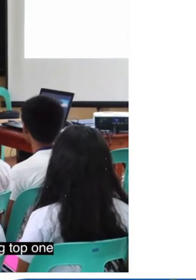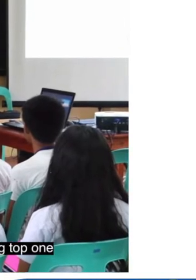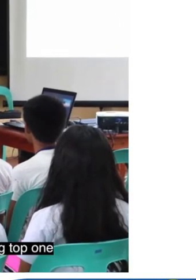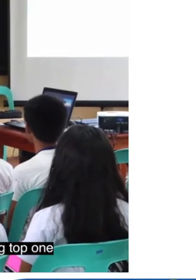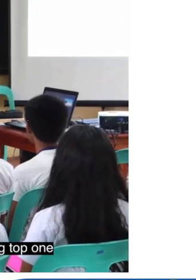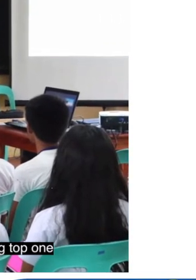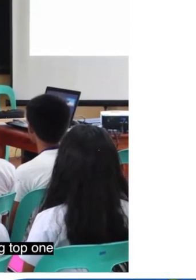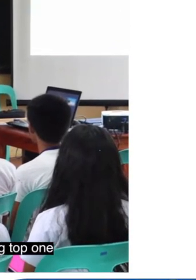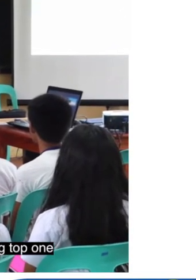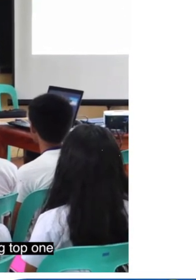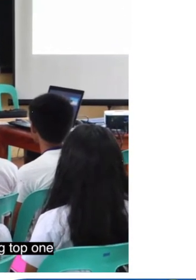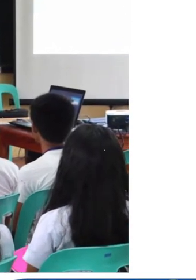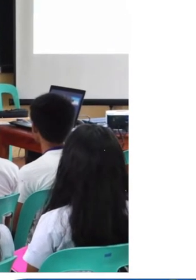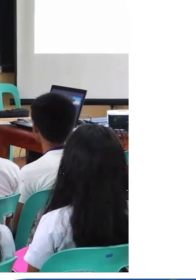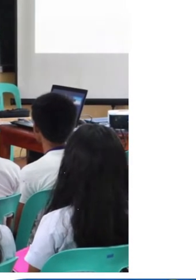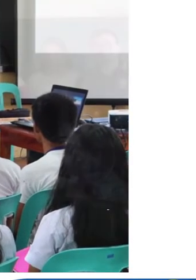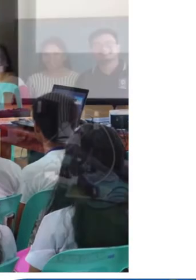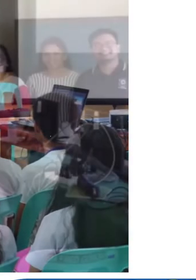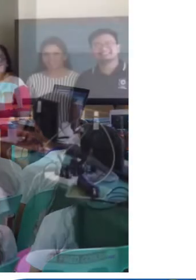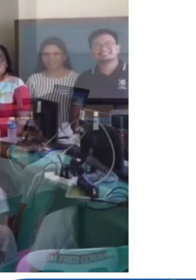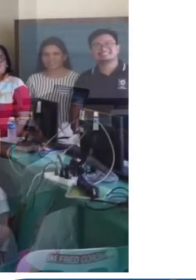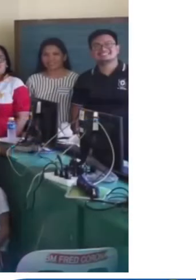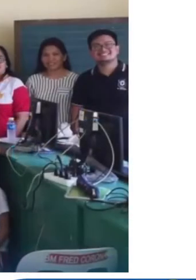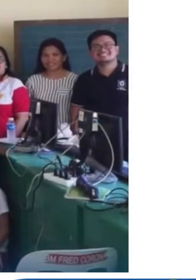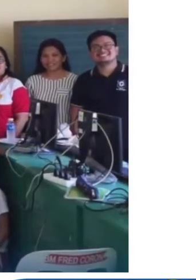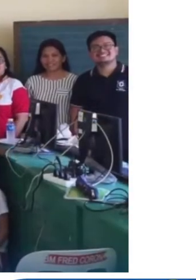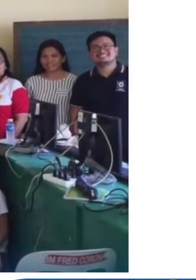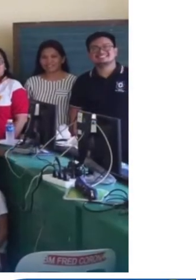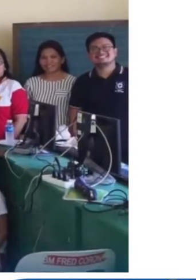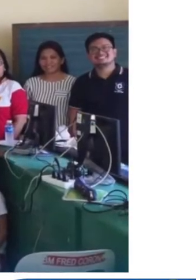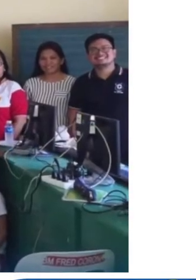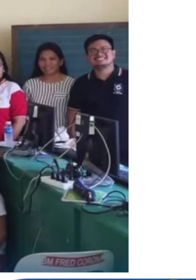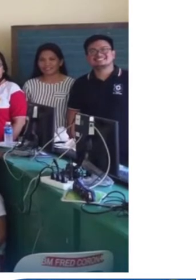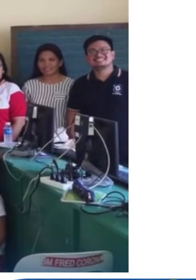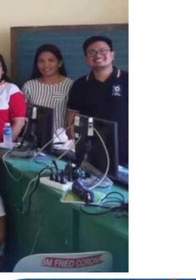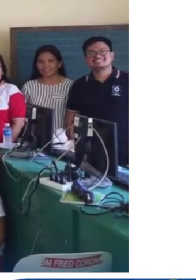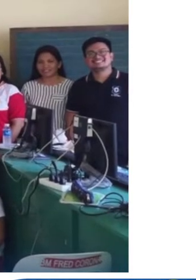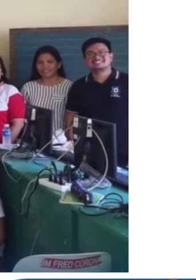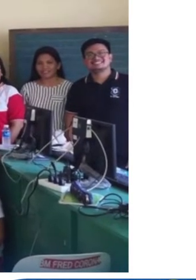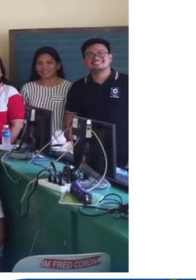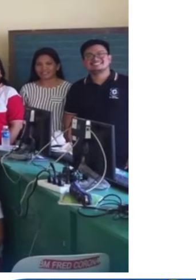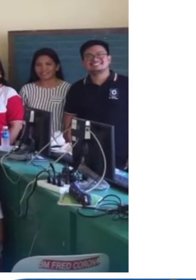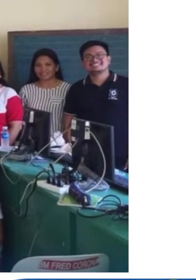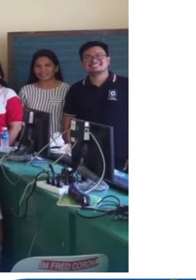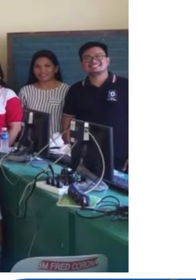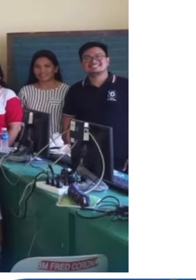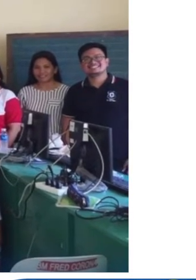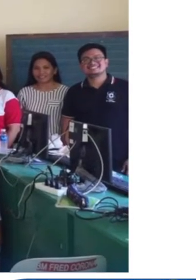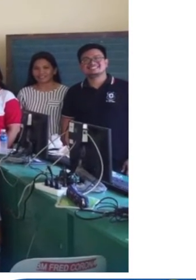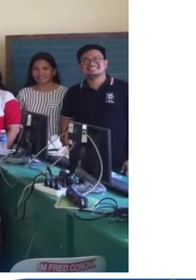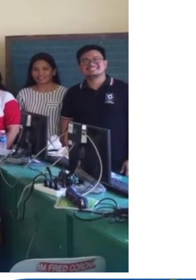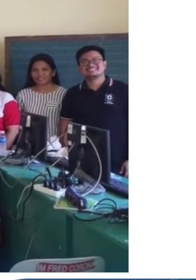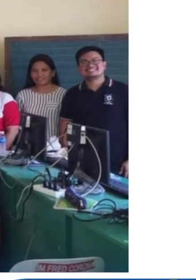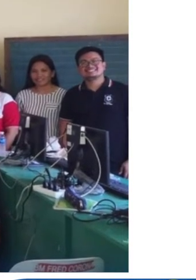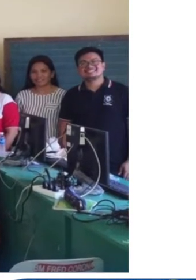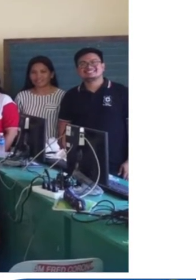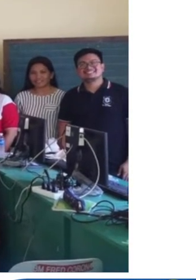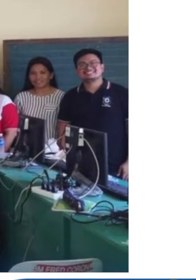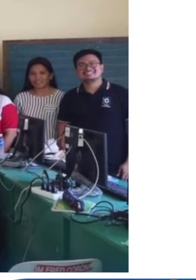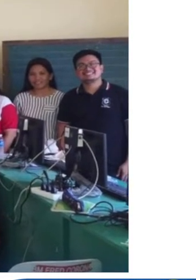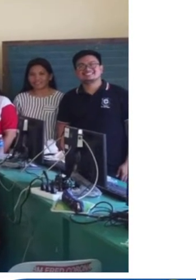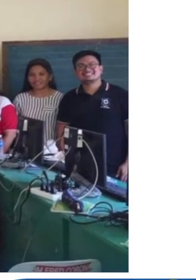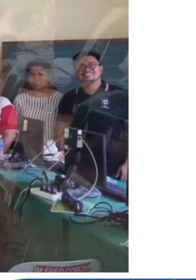ang top one in terms of the number of examinees who will take up